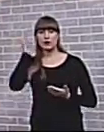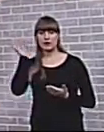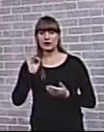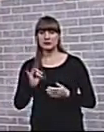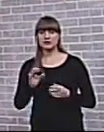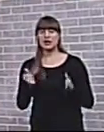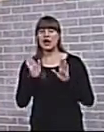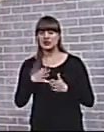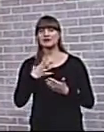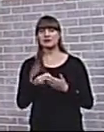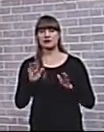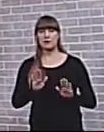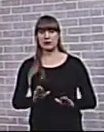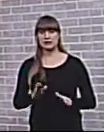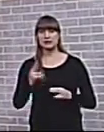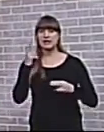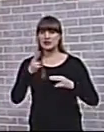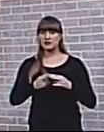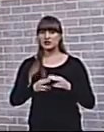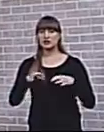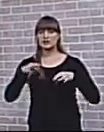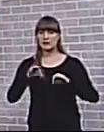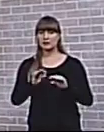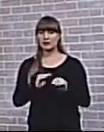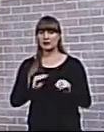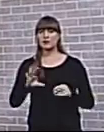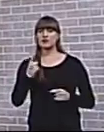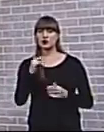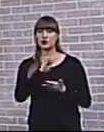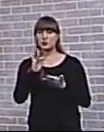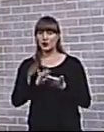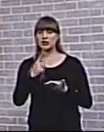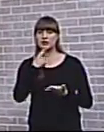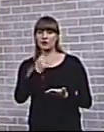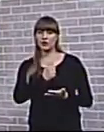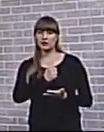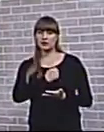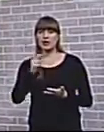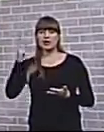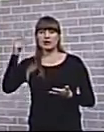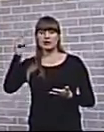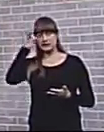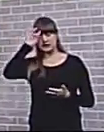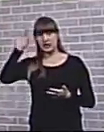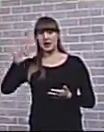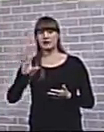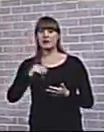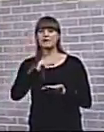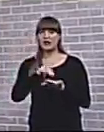панике оставили свои позиции. Завершился автопробег в еще одном городе воинской славы – Таганроге.